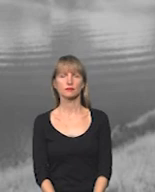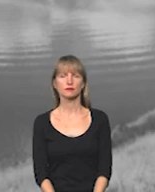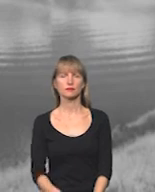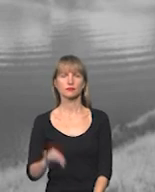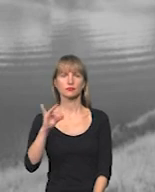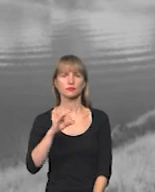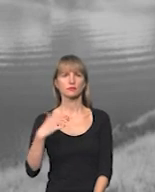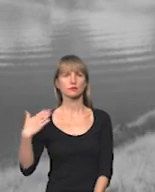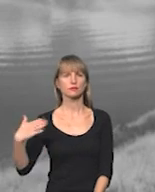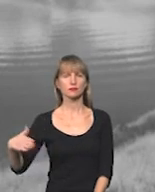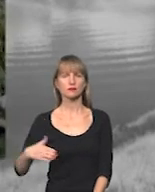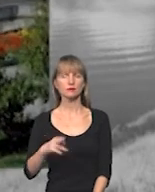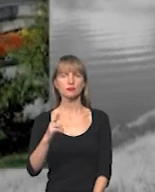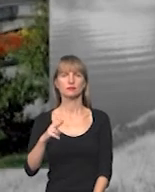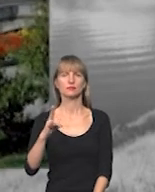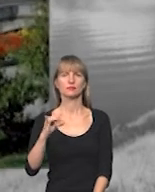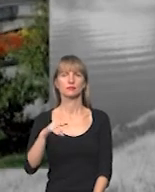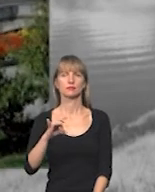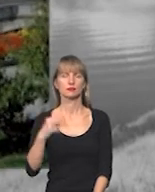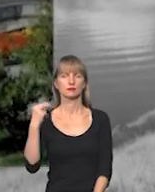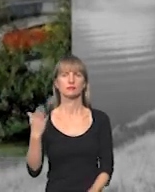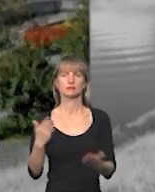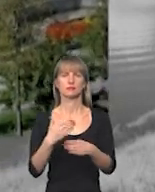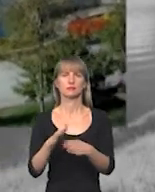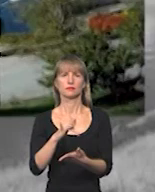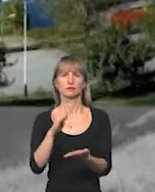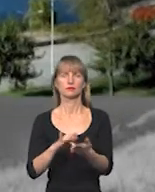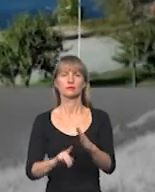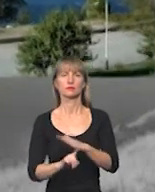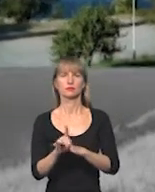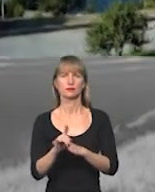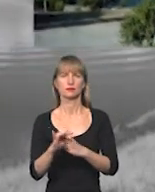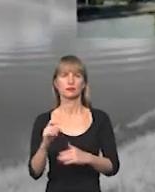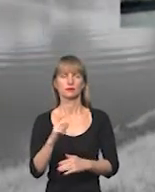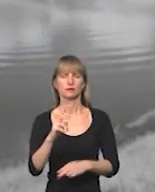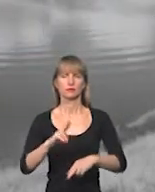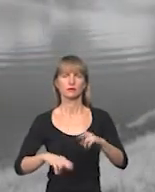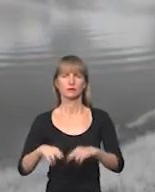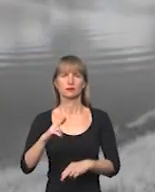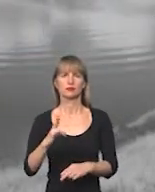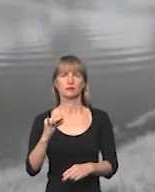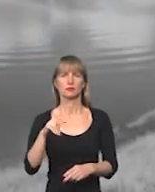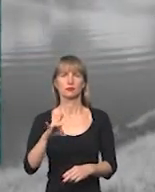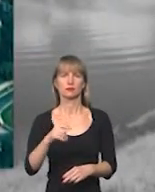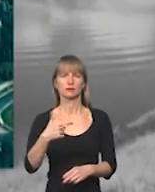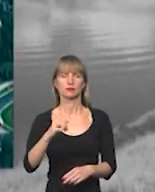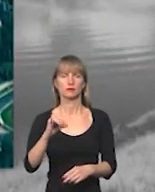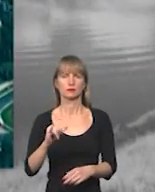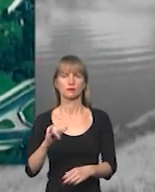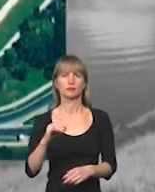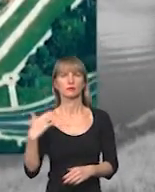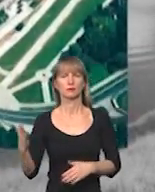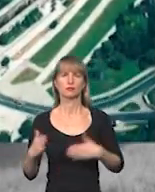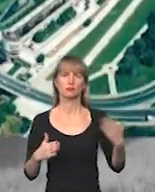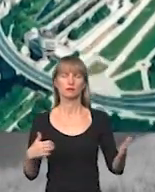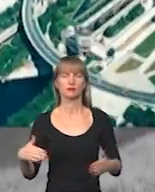Історія правого берега Дніпра в Запоріжжі як частини міста розпочалася зі зведенням Дніпро-ГЕСу. Він поєднав лівий і правий